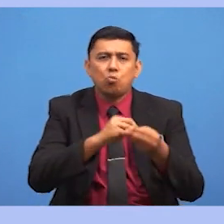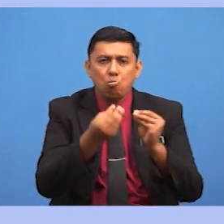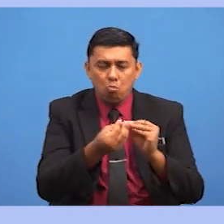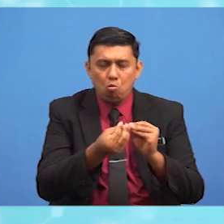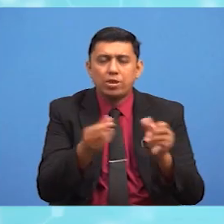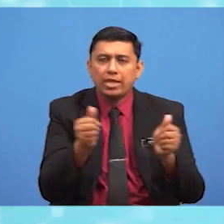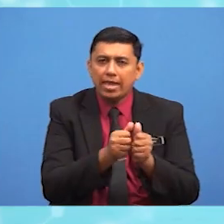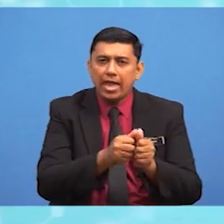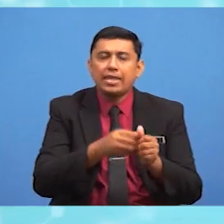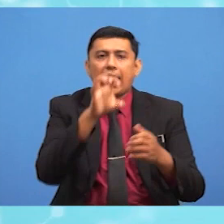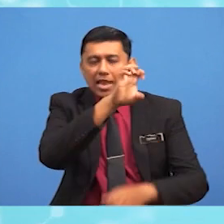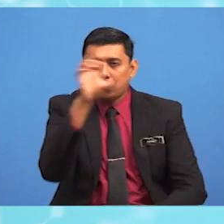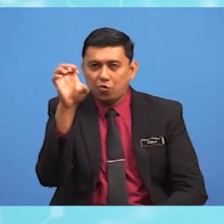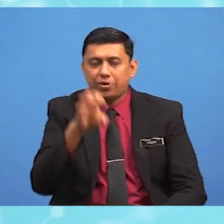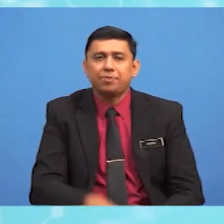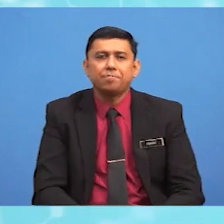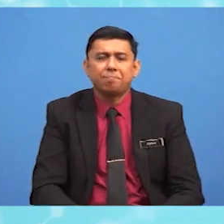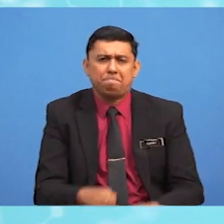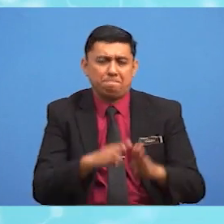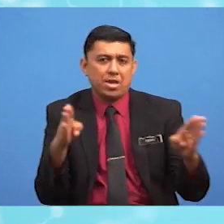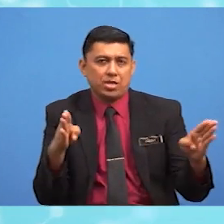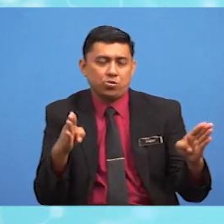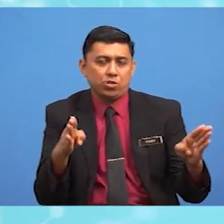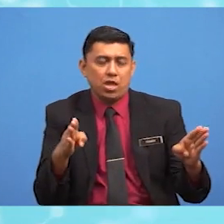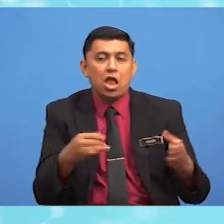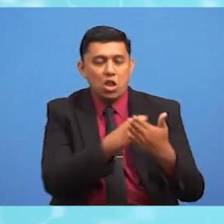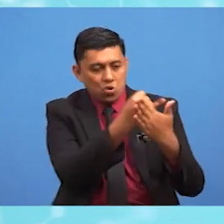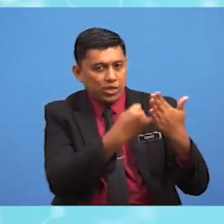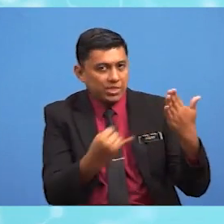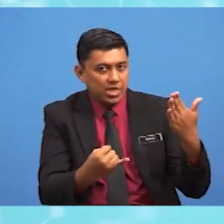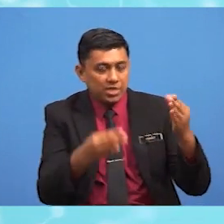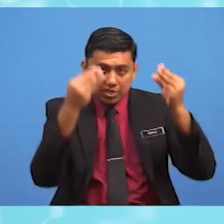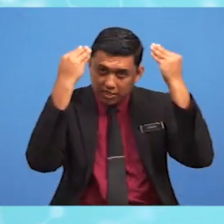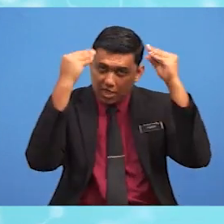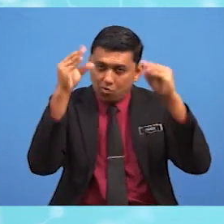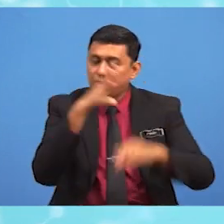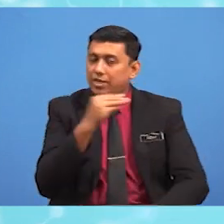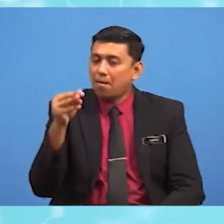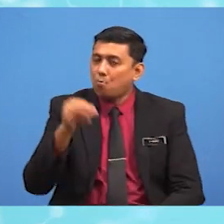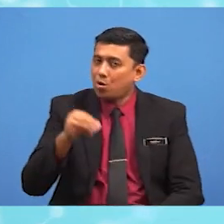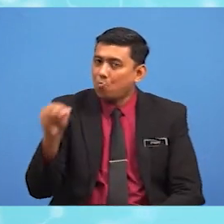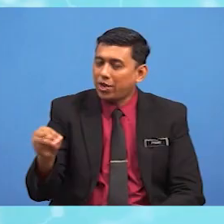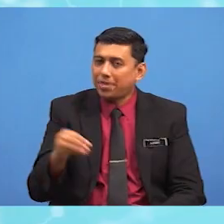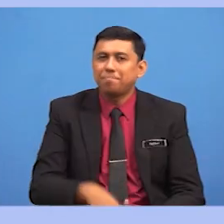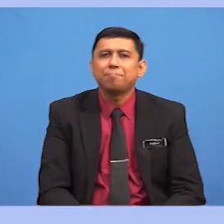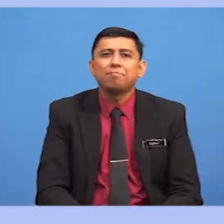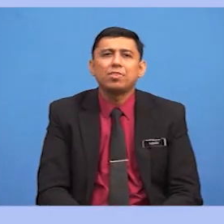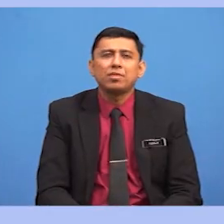elektron. Sekarang, cuba bandingkan lukisan cikgu dengan lukisan yang murid-murid telah